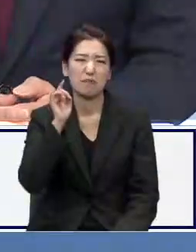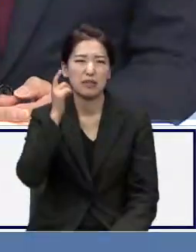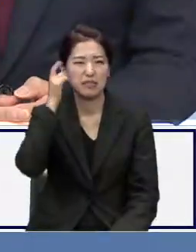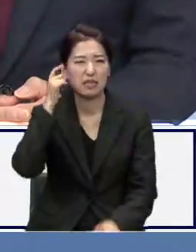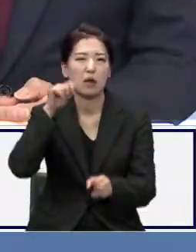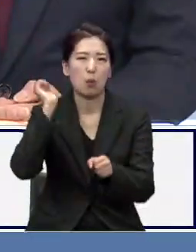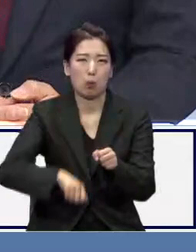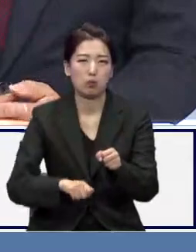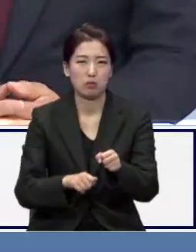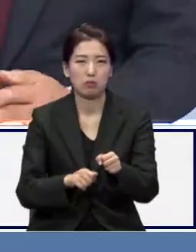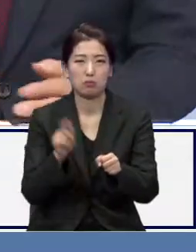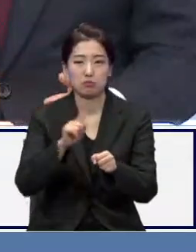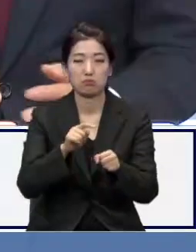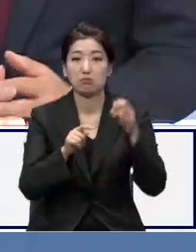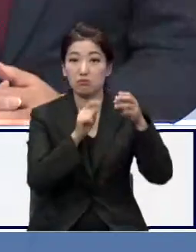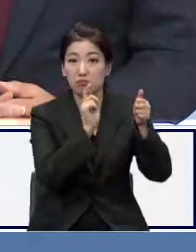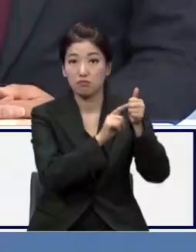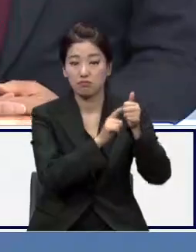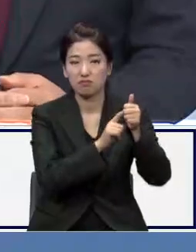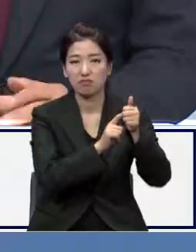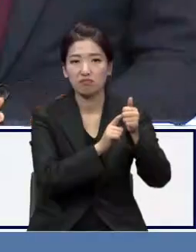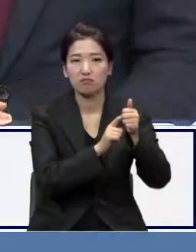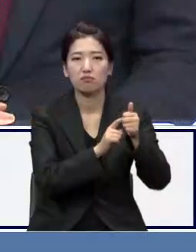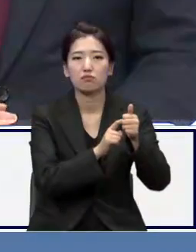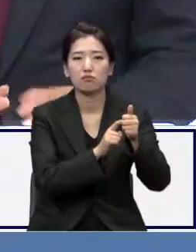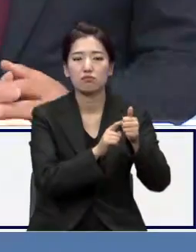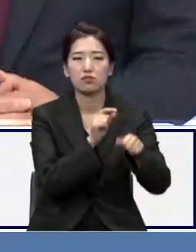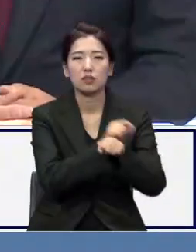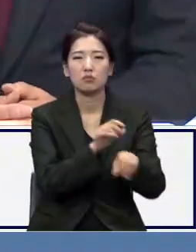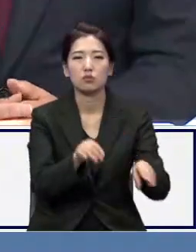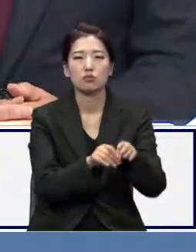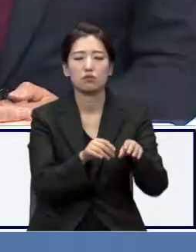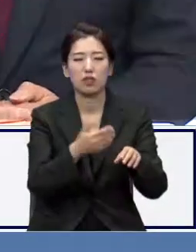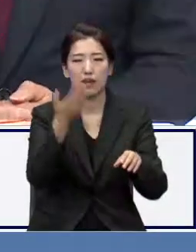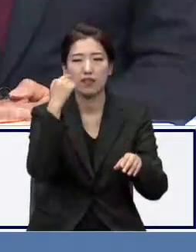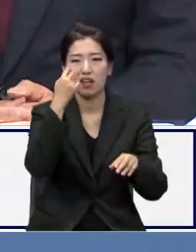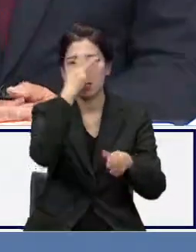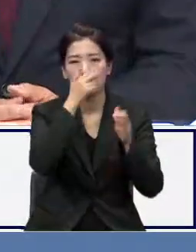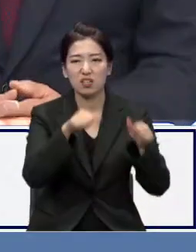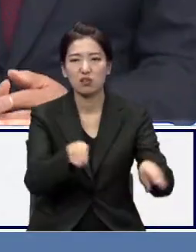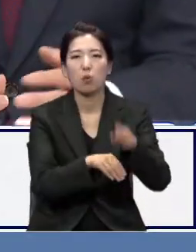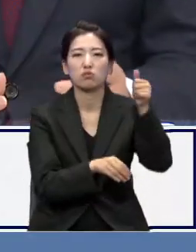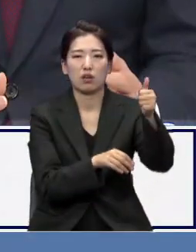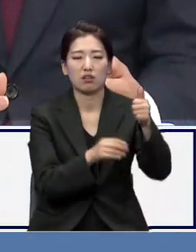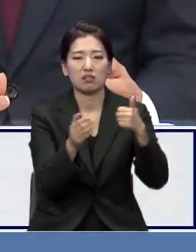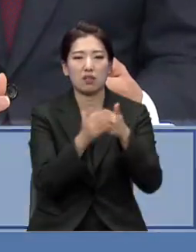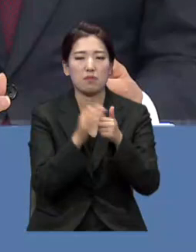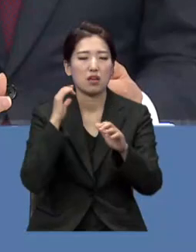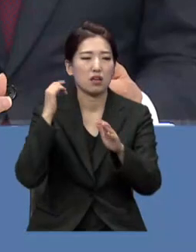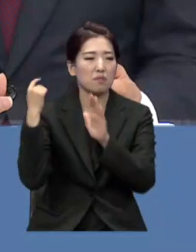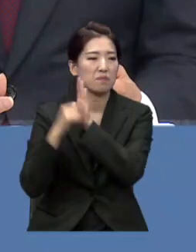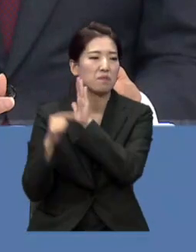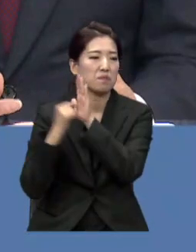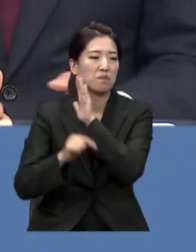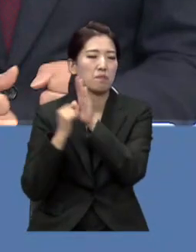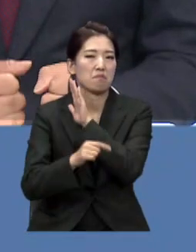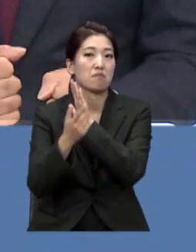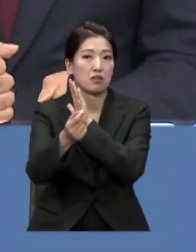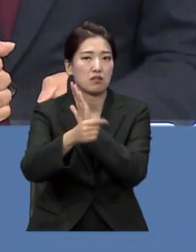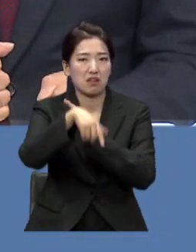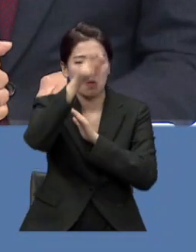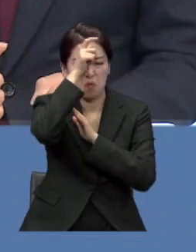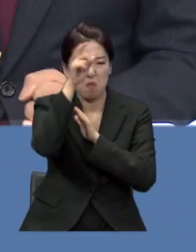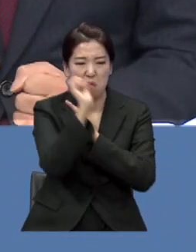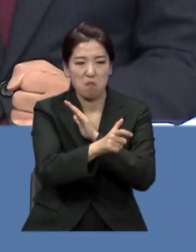어떤 선입견이 일반 국민 내지는 좀 의원들 테도 좀 있는 거 같고 특히 또 대통령 실에 던 정책에 대해서